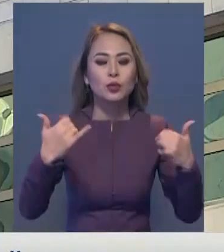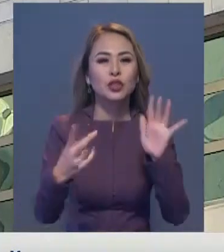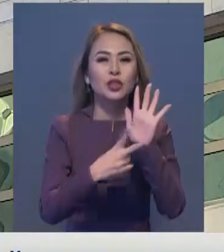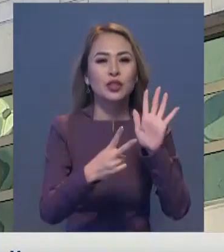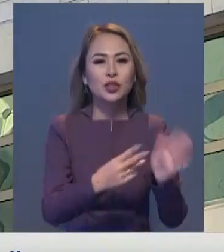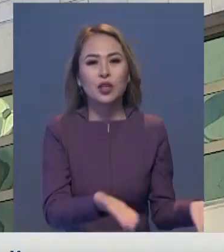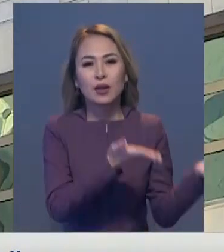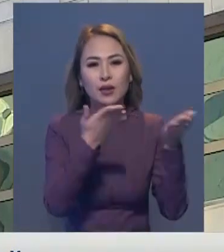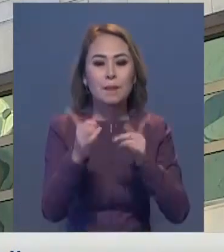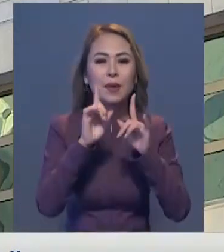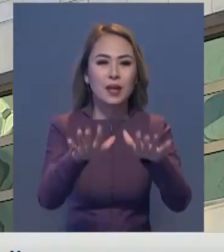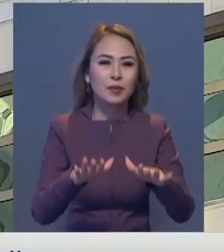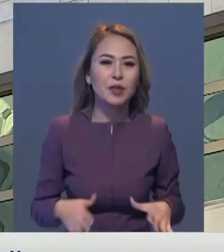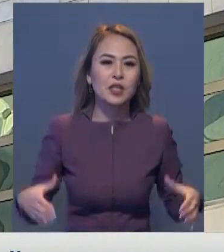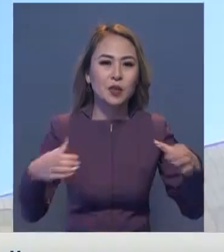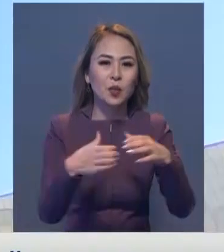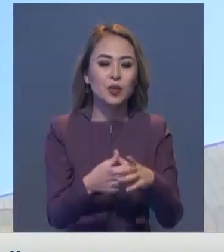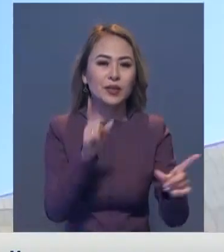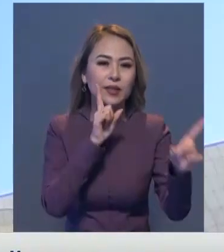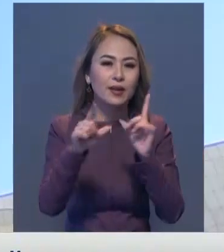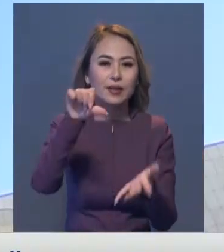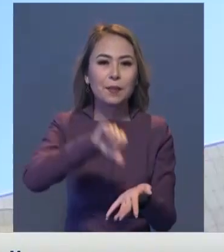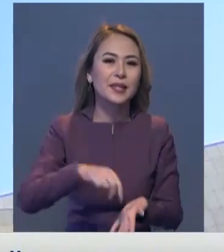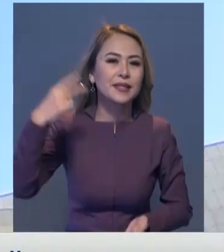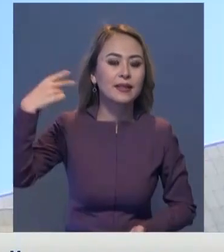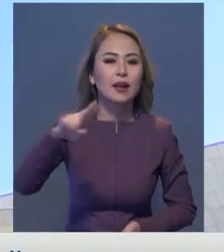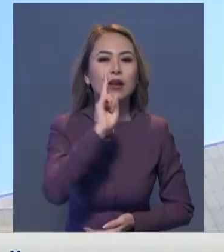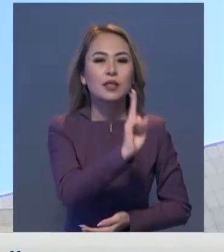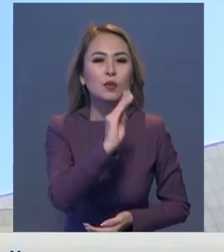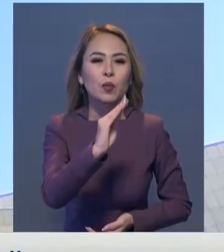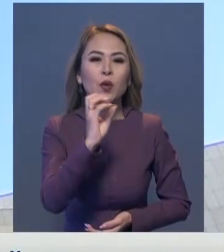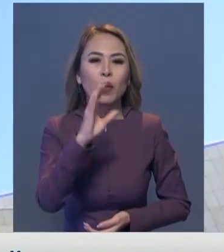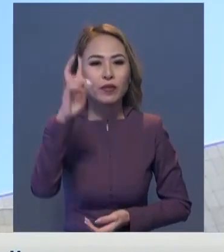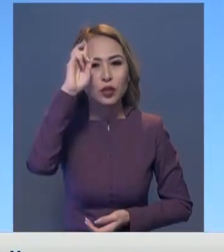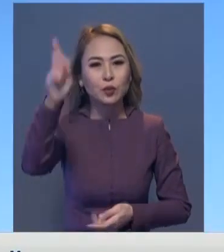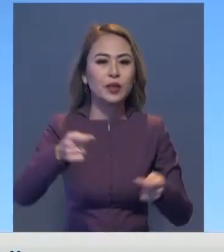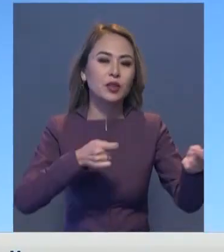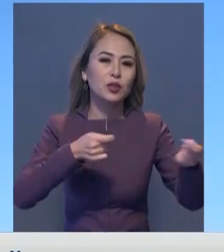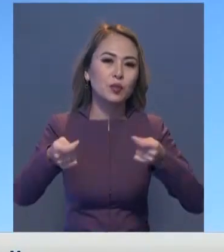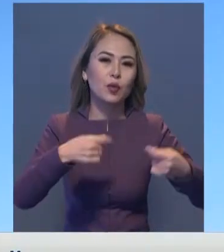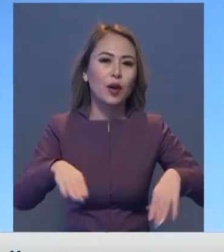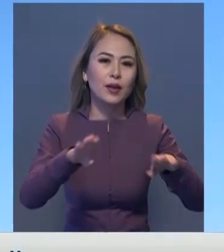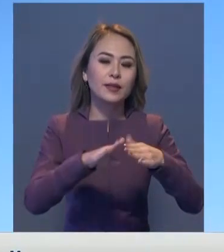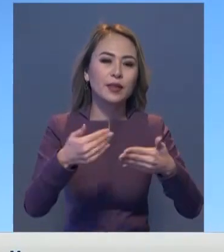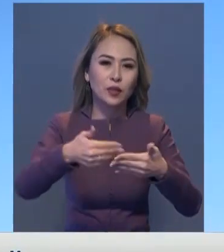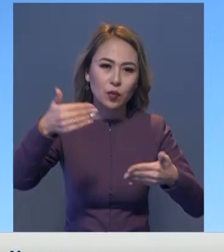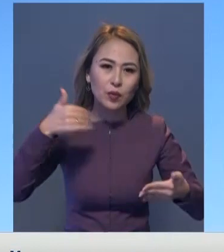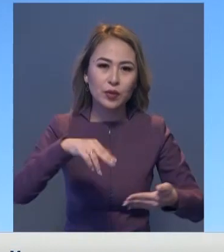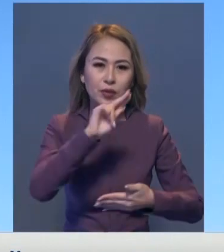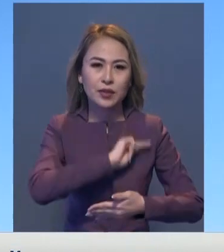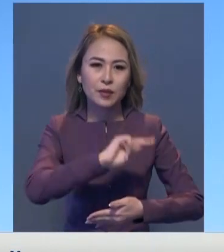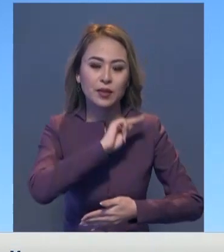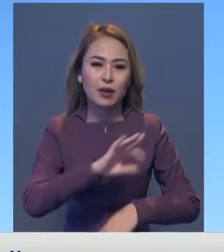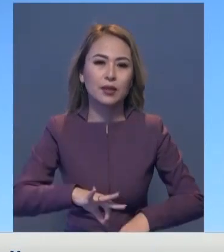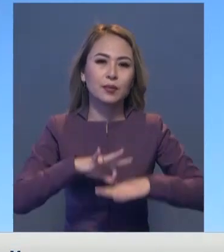Бүгін 7-ші шақырылған парламент мәжілісінің отырысына қатысқан президент Қасым-Жомарт Тоқаев үкімет жетекшілігіне бұған дейін де